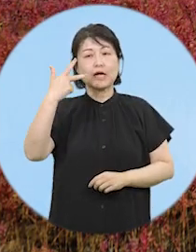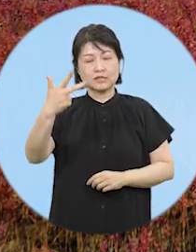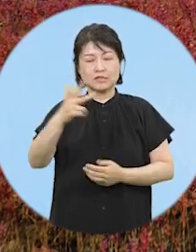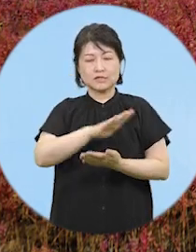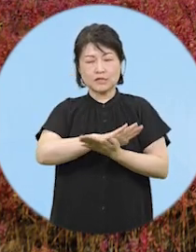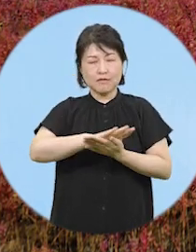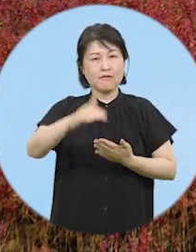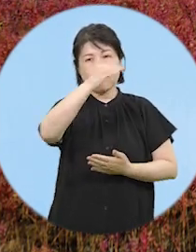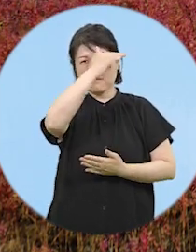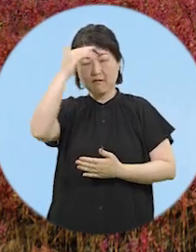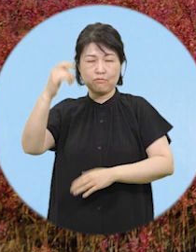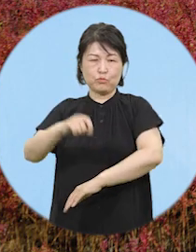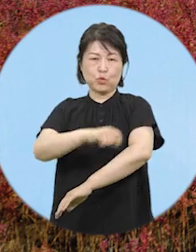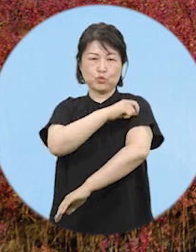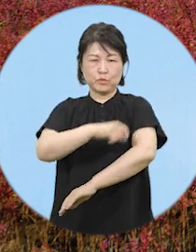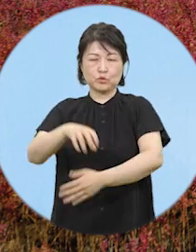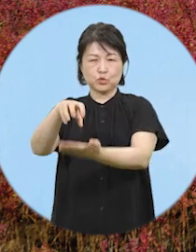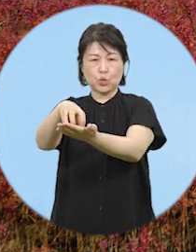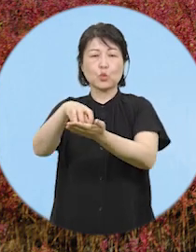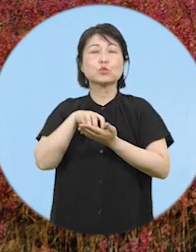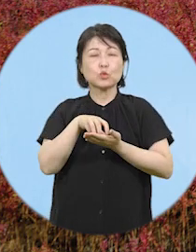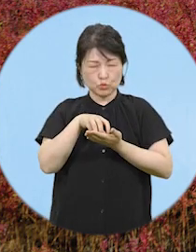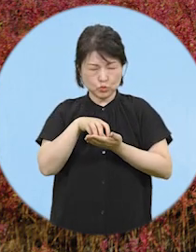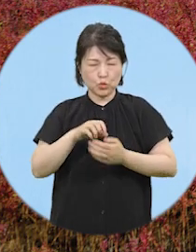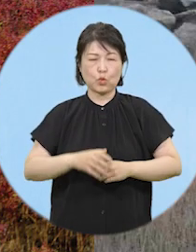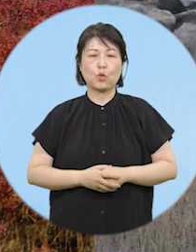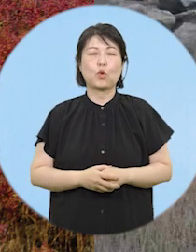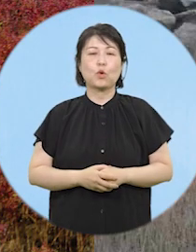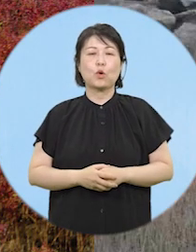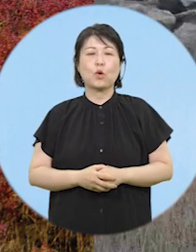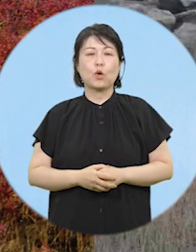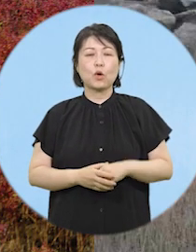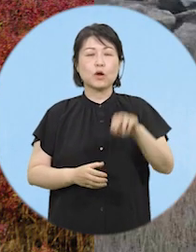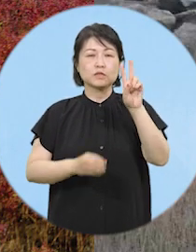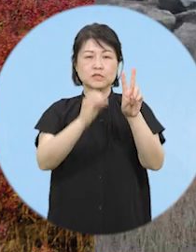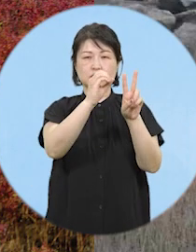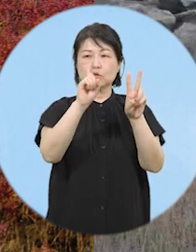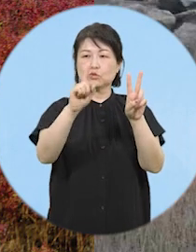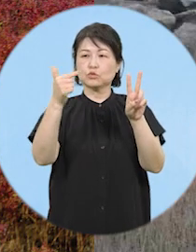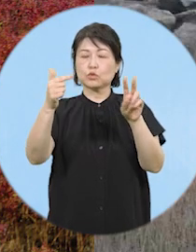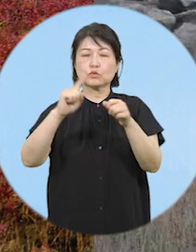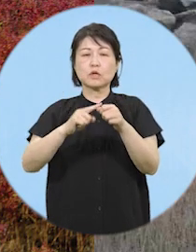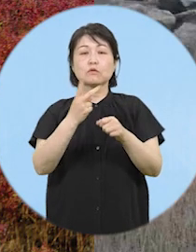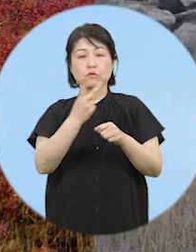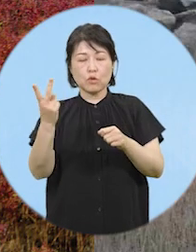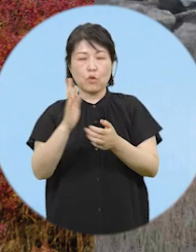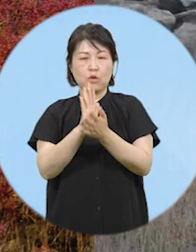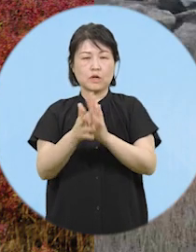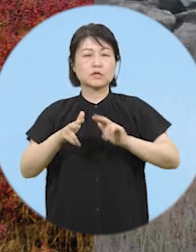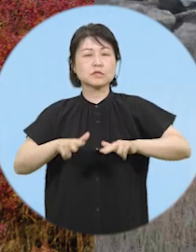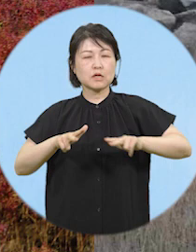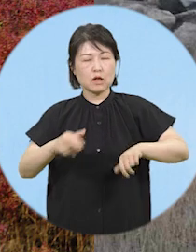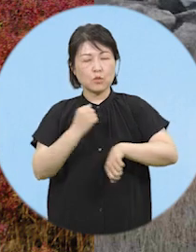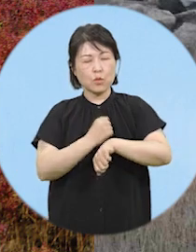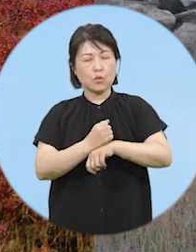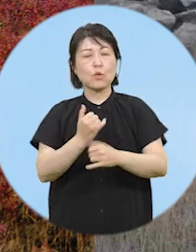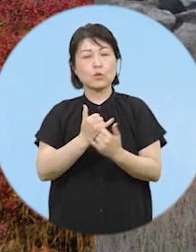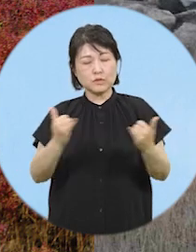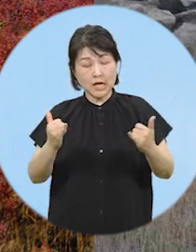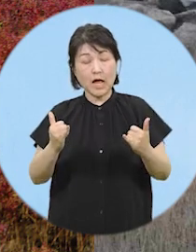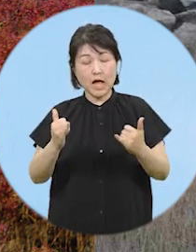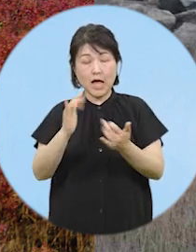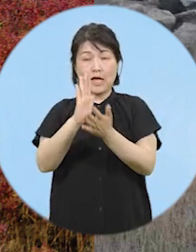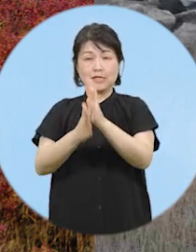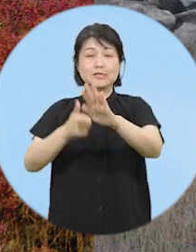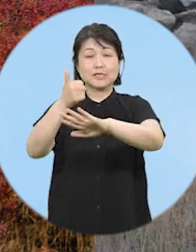市景観賞において特別表彰を受賞、また2016年度には県政功労者知事表彰